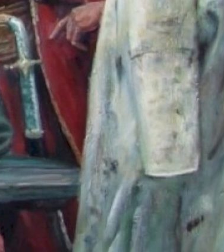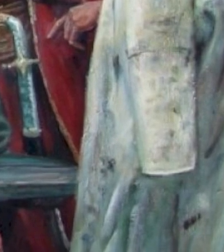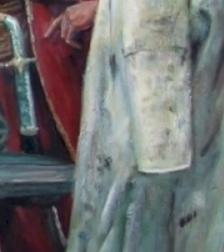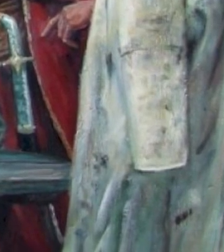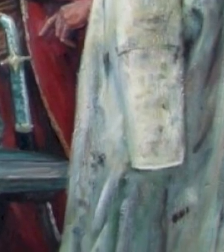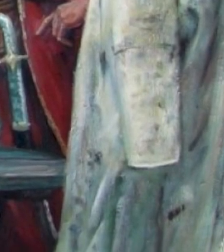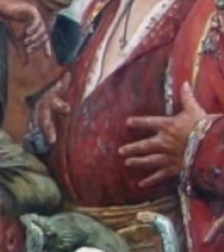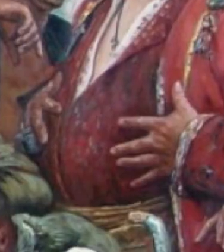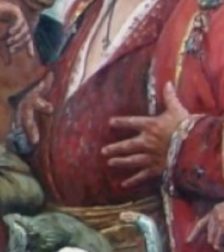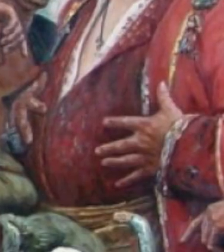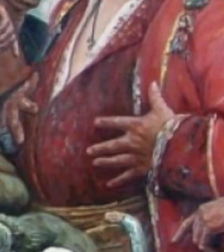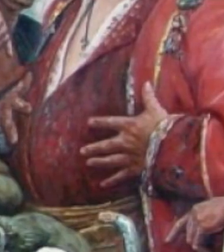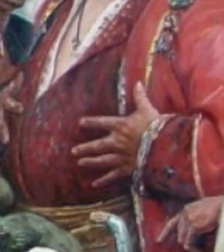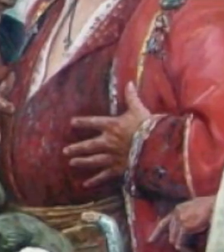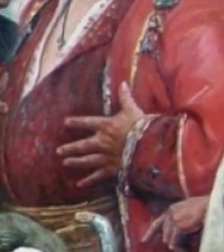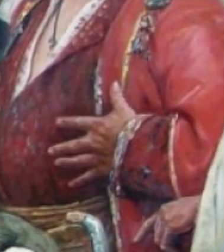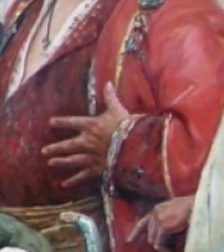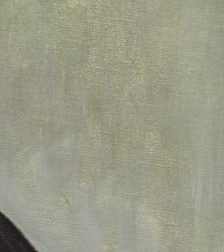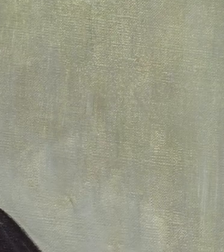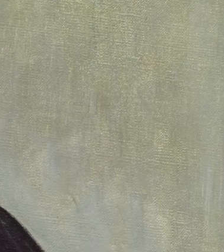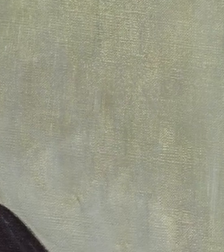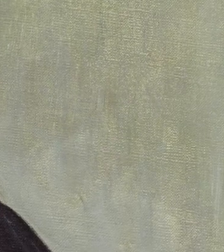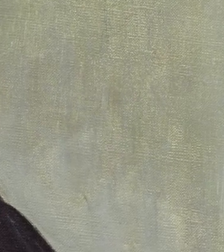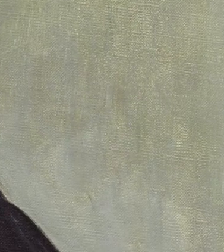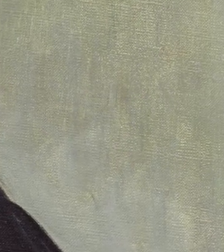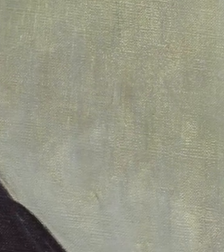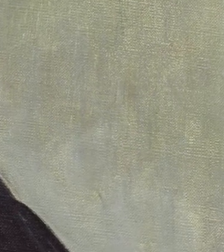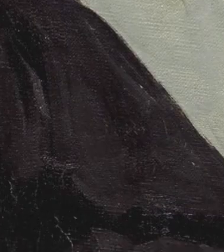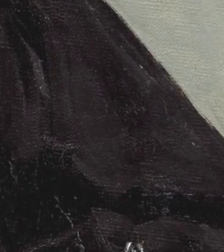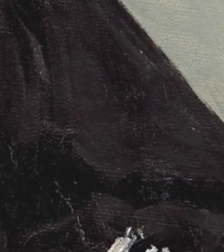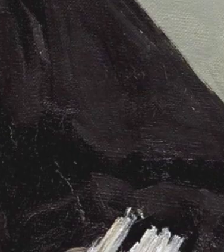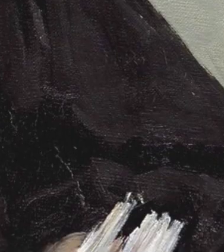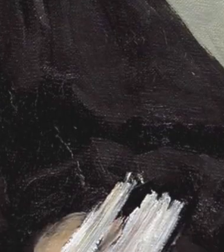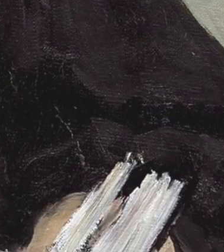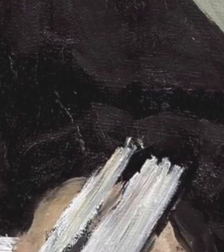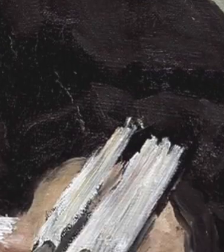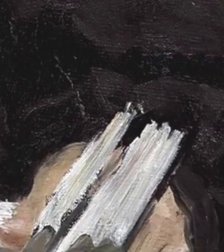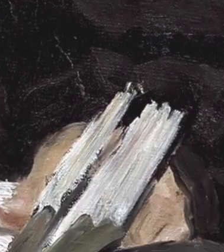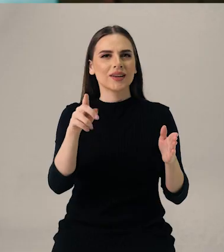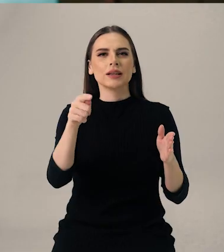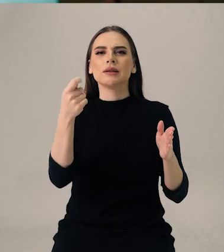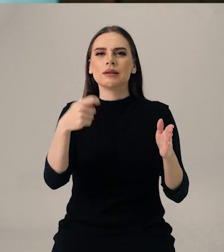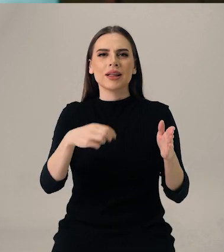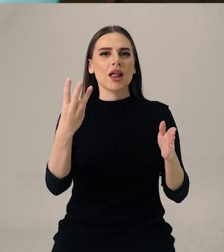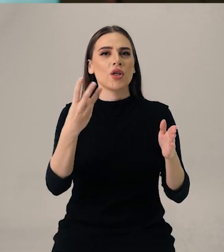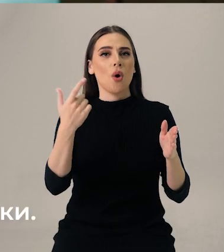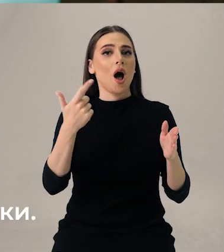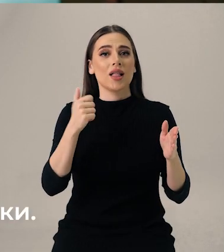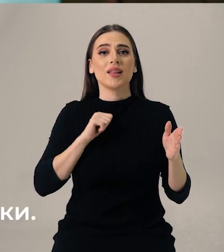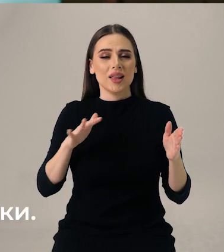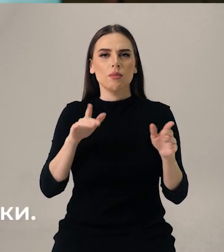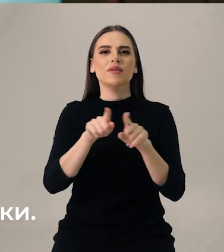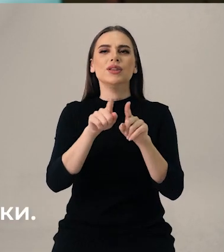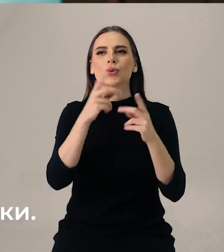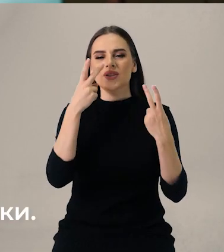«Запорожцы» и «Портрет Льва Толстого». Ты их видел, даже если ни разу не ходил в Третьяковскую галерею.